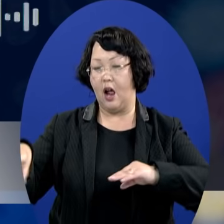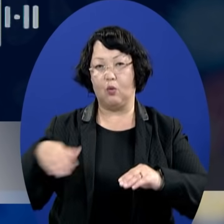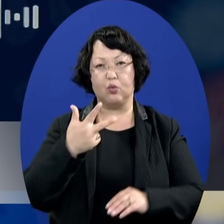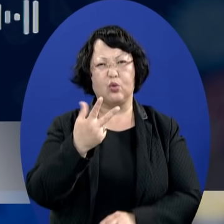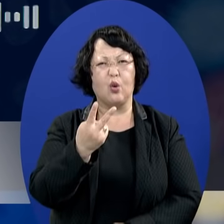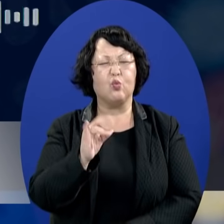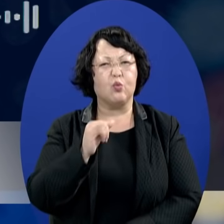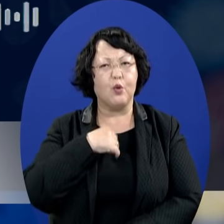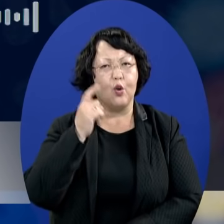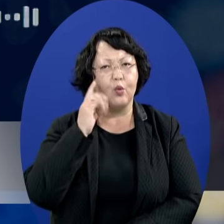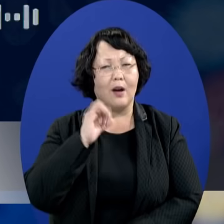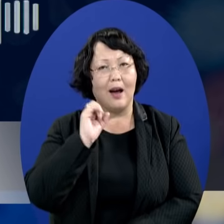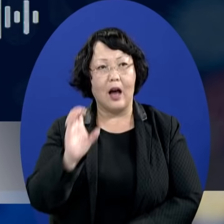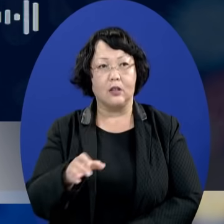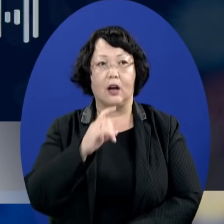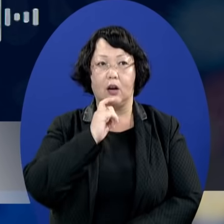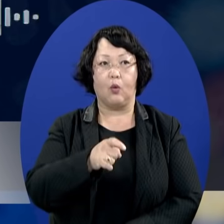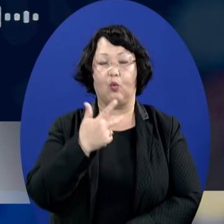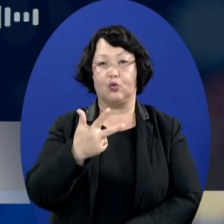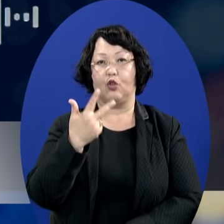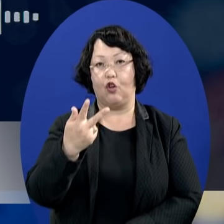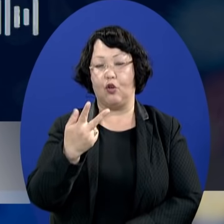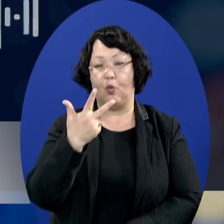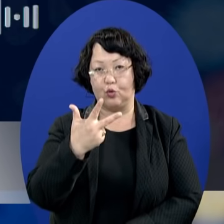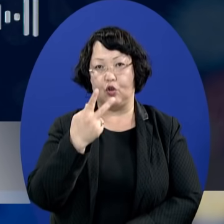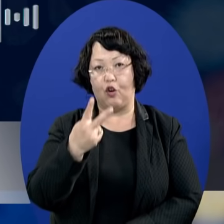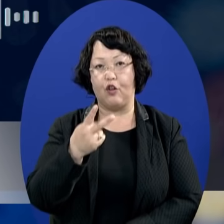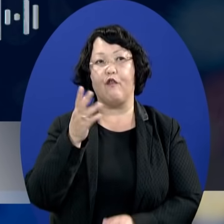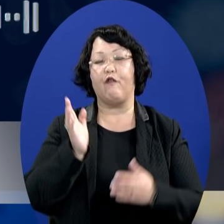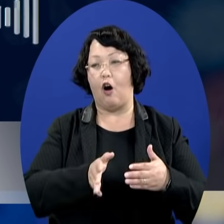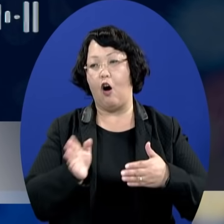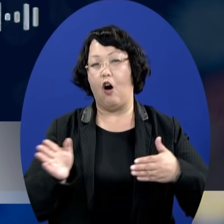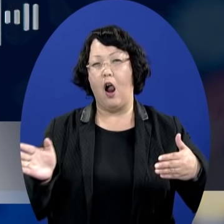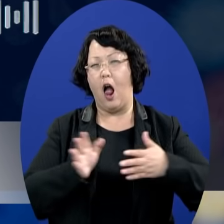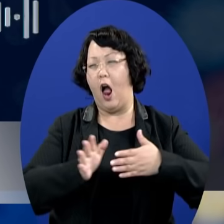үү? 32 вагон. 32 вагон. Тэр нь нийтээ хэчнээ тонн гэсэн үг вэ?